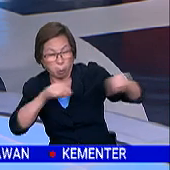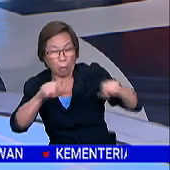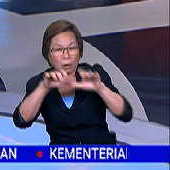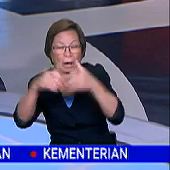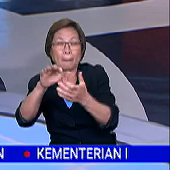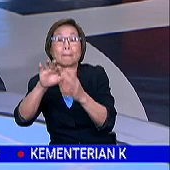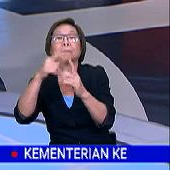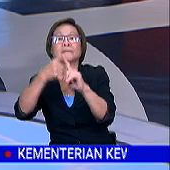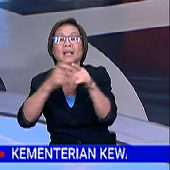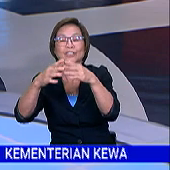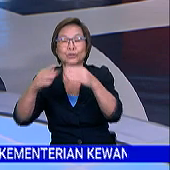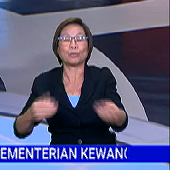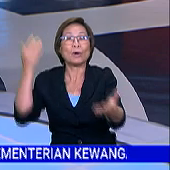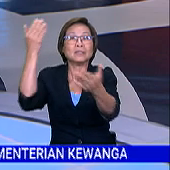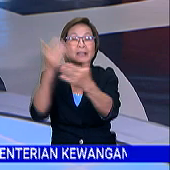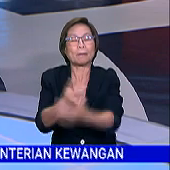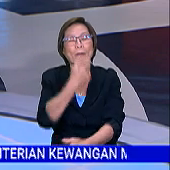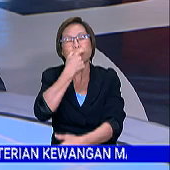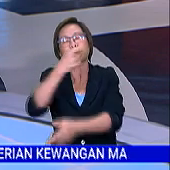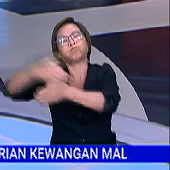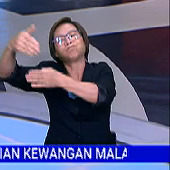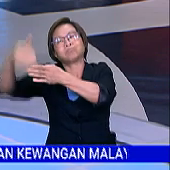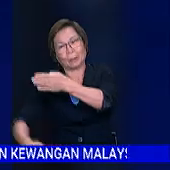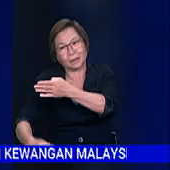kelab pilihan dari Jepun itu sehingga ke whistle penamat.